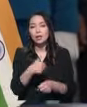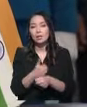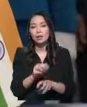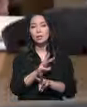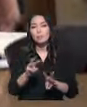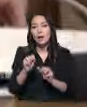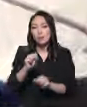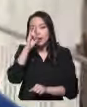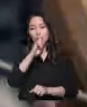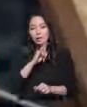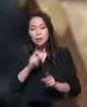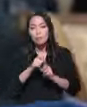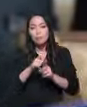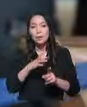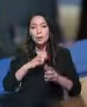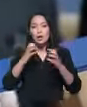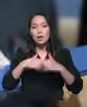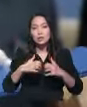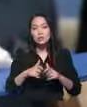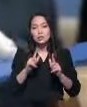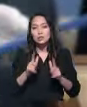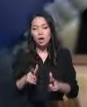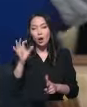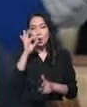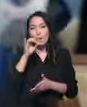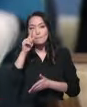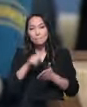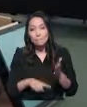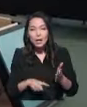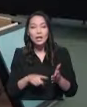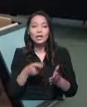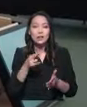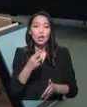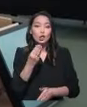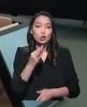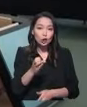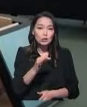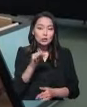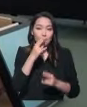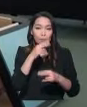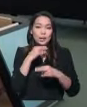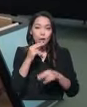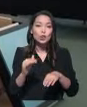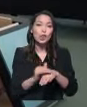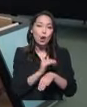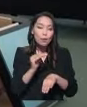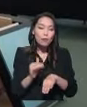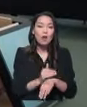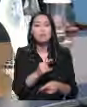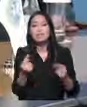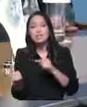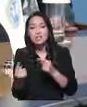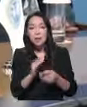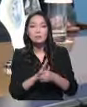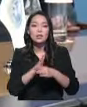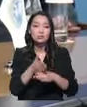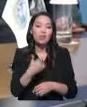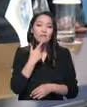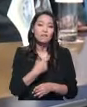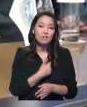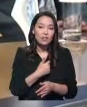Минобороны Казахстана предложил разработать соглашение о мерах доверия для стран ШОС, предусмотрев добровольные взаимные посещения